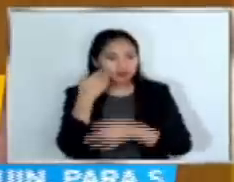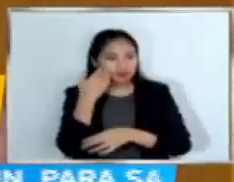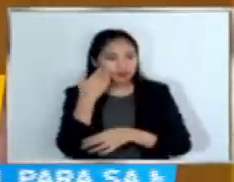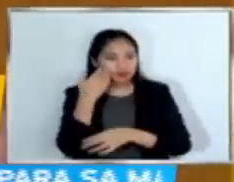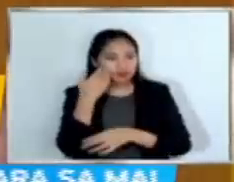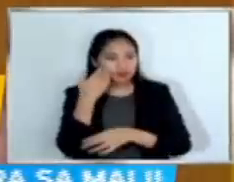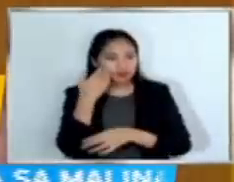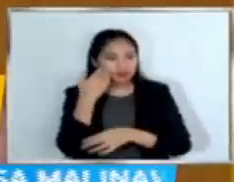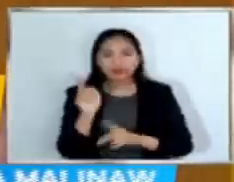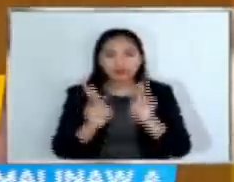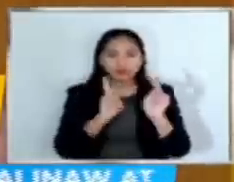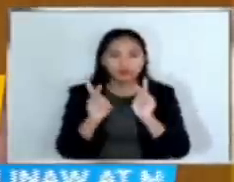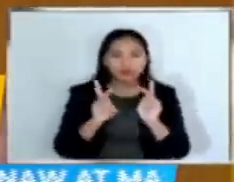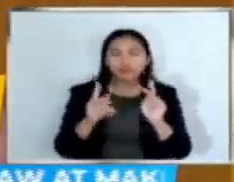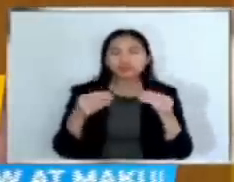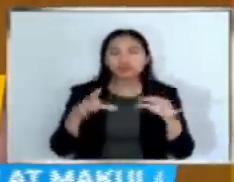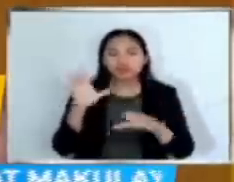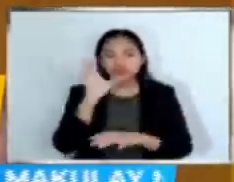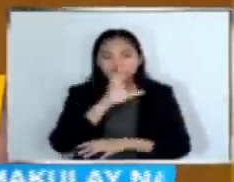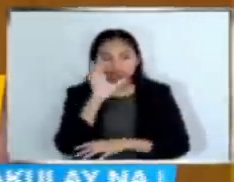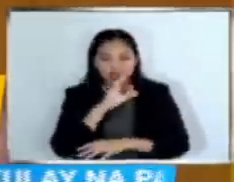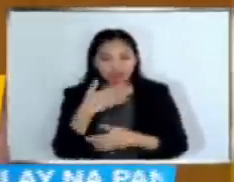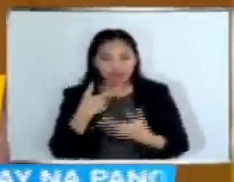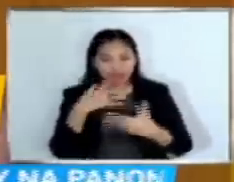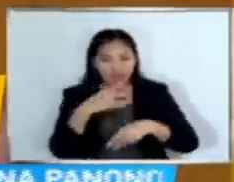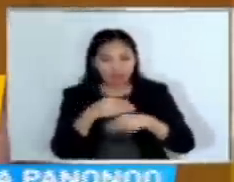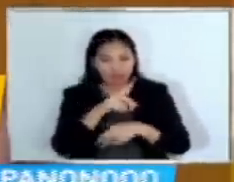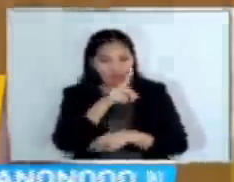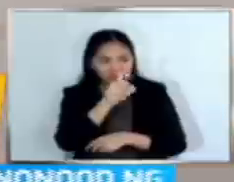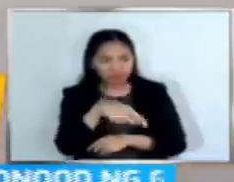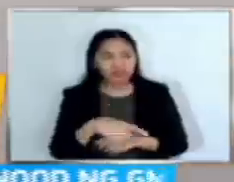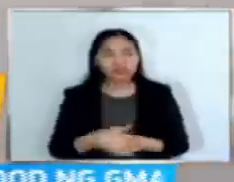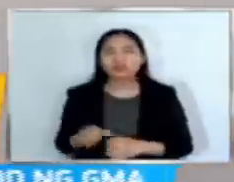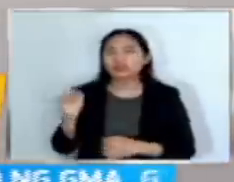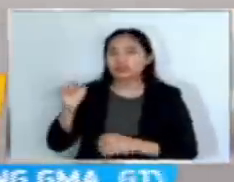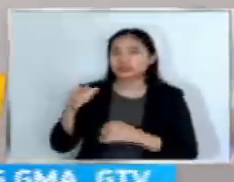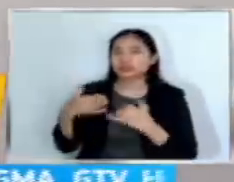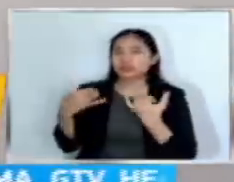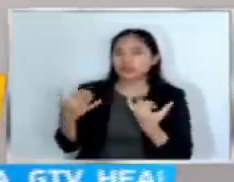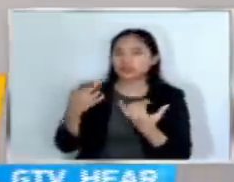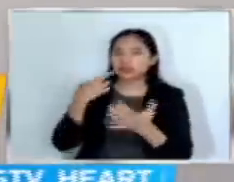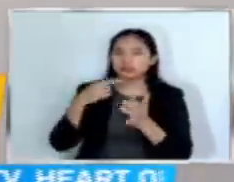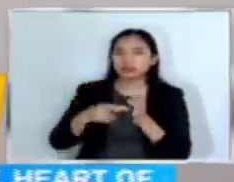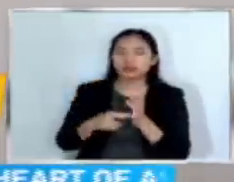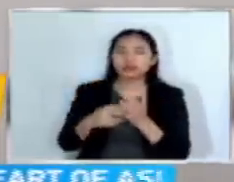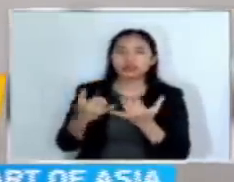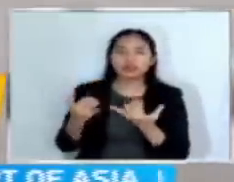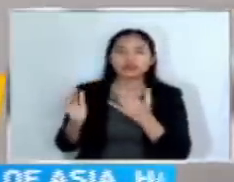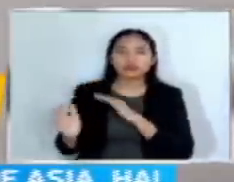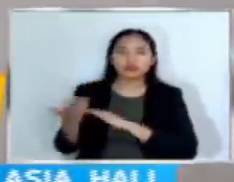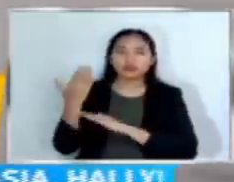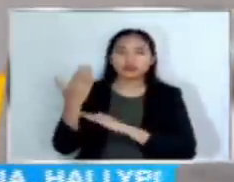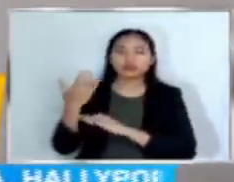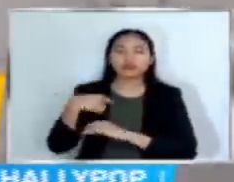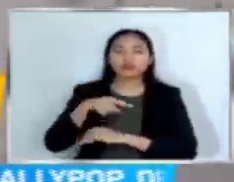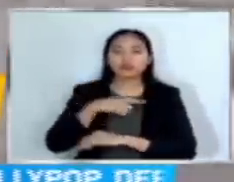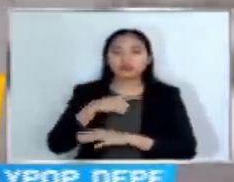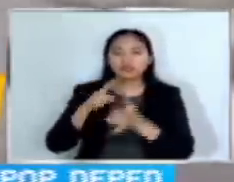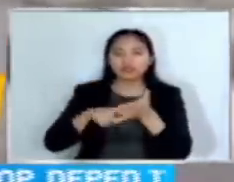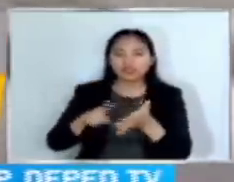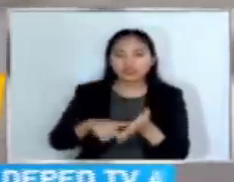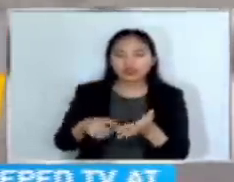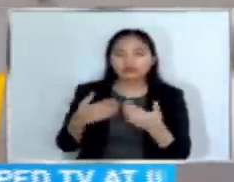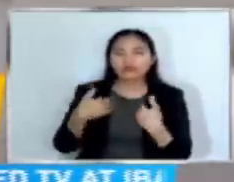nawawala? Opo, sa reporting po natin ngayong umaga, Ma'am Connie, ang officially confirmed pa lang po natin na dead ay